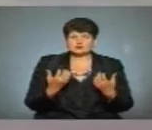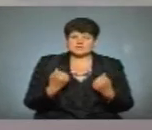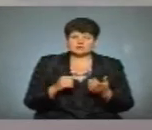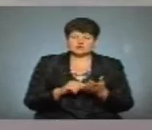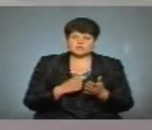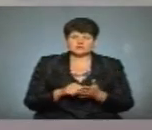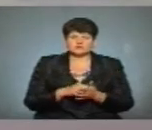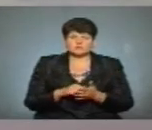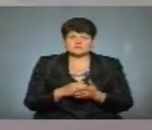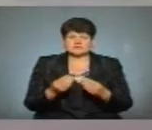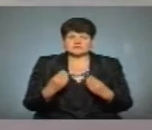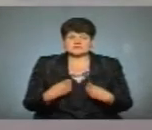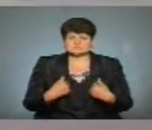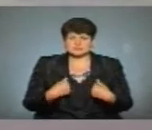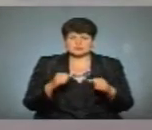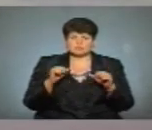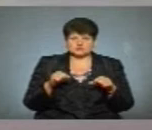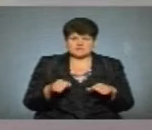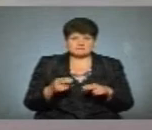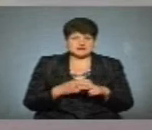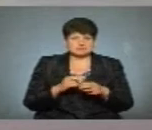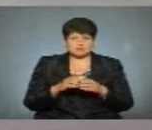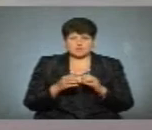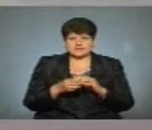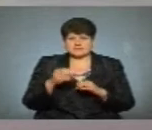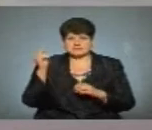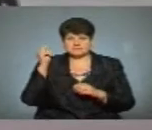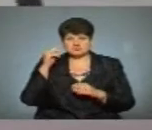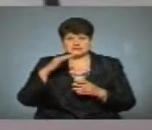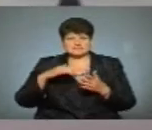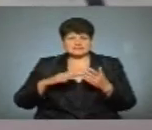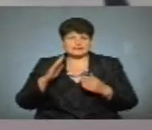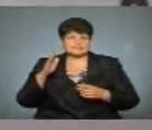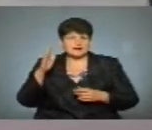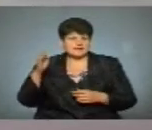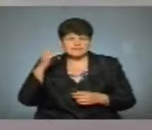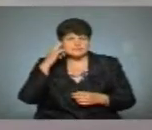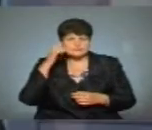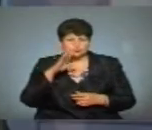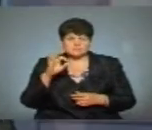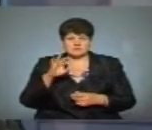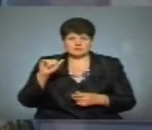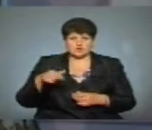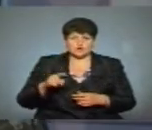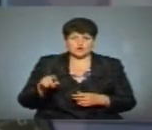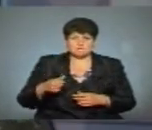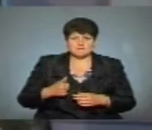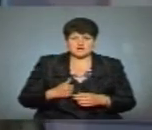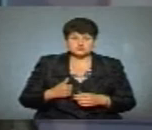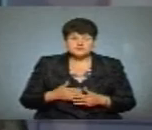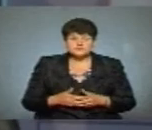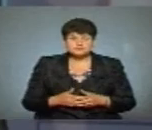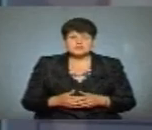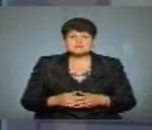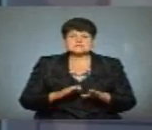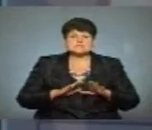документ, яка надасть мені можливість без проблем навчатись надалі і не думати про призов. Заступник начальника